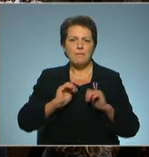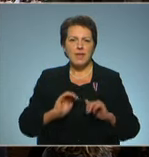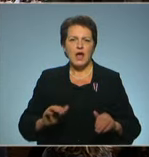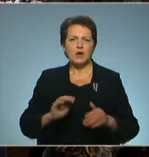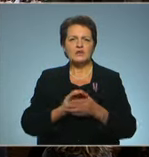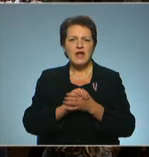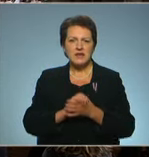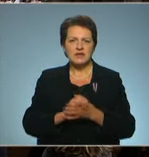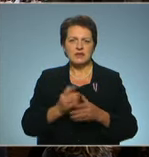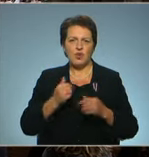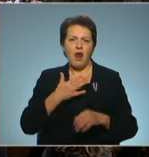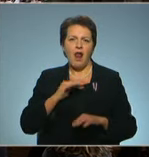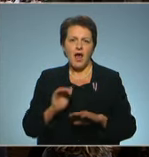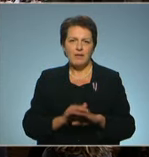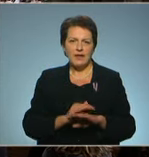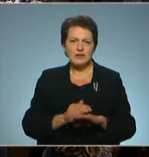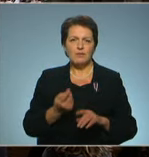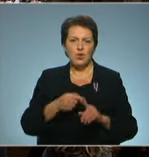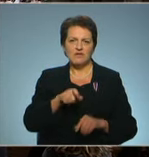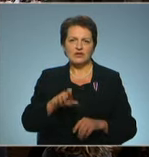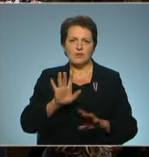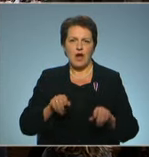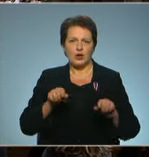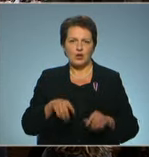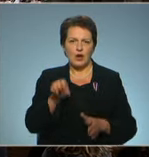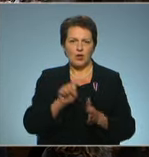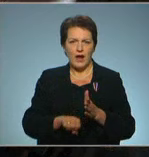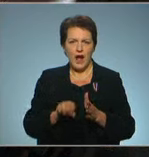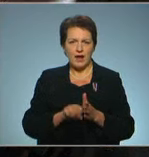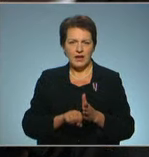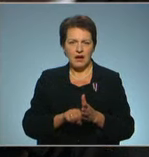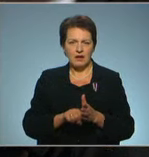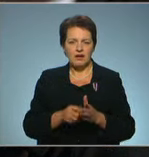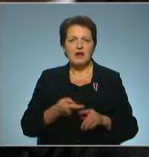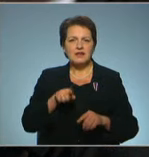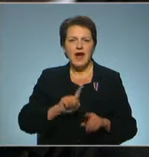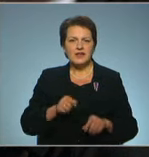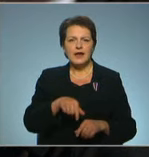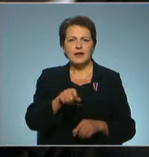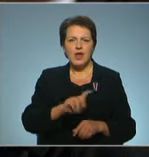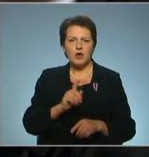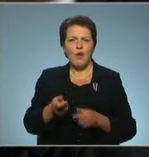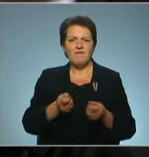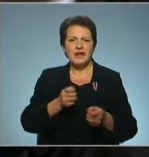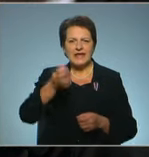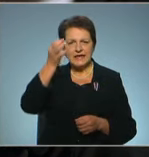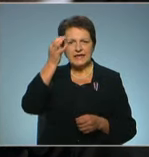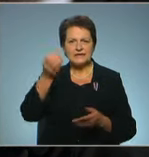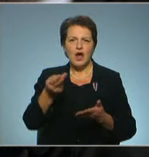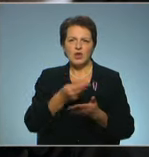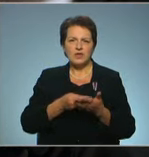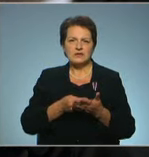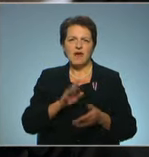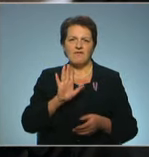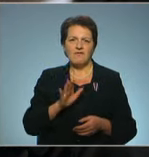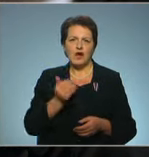un labestību un viņus par to nogalina. Tādi ir tie, ko vārda īstā nozīmē var nosaukt